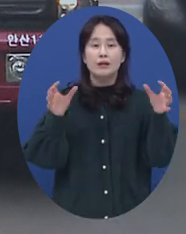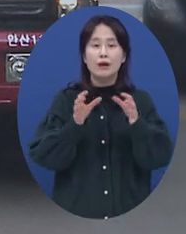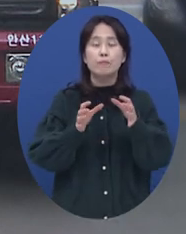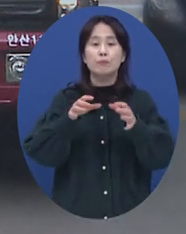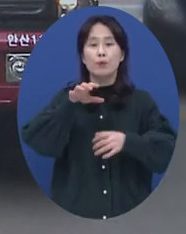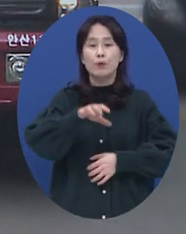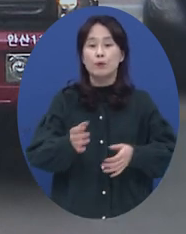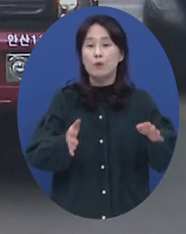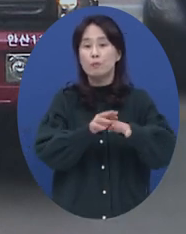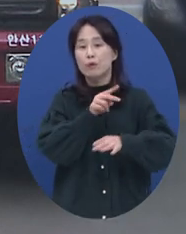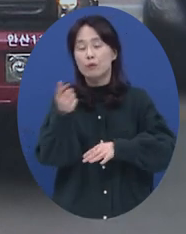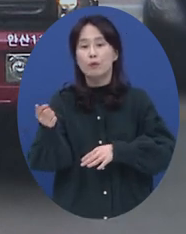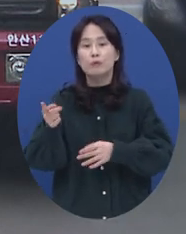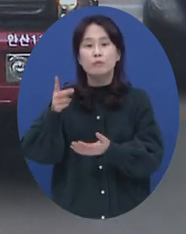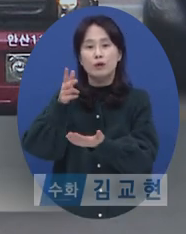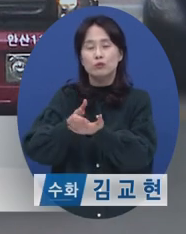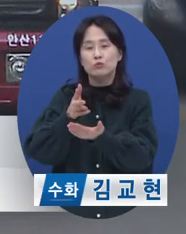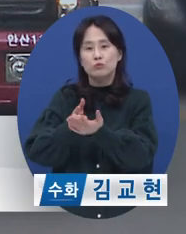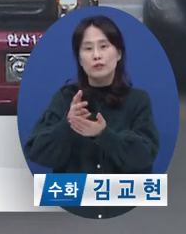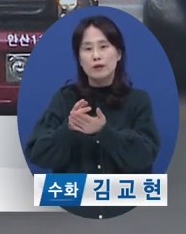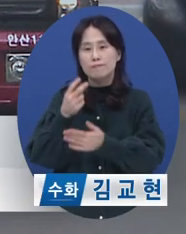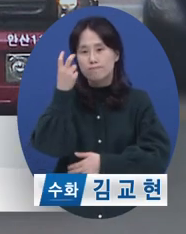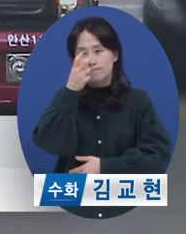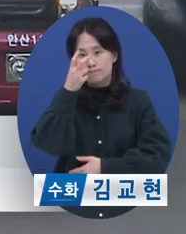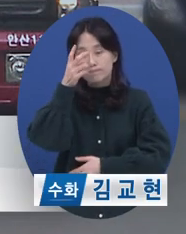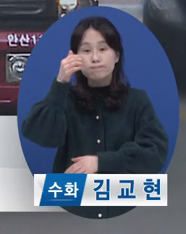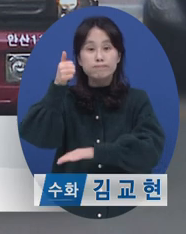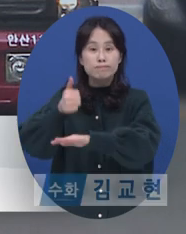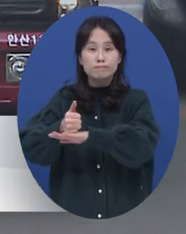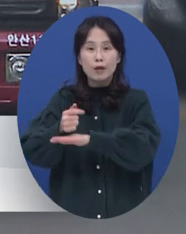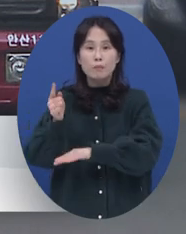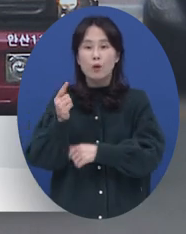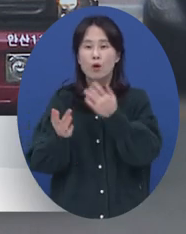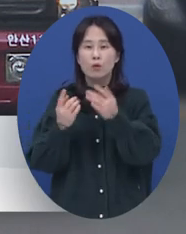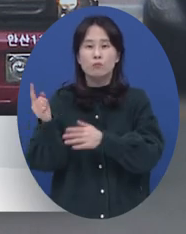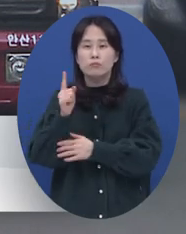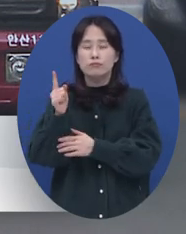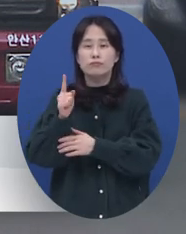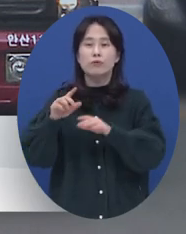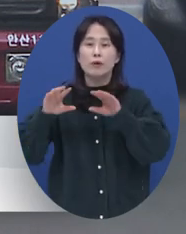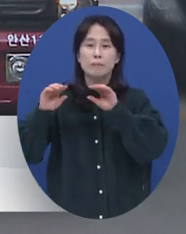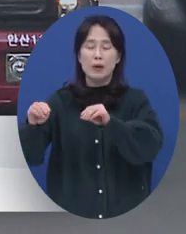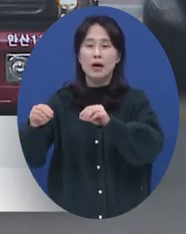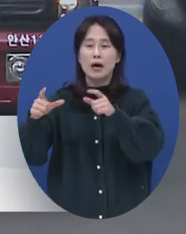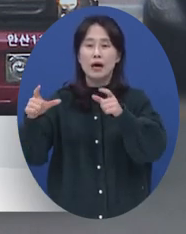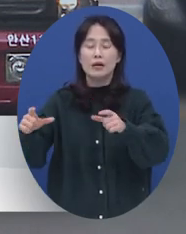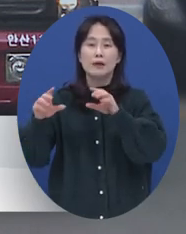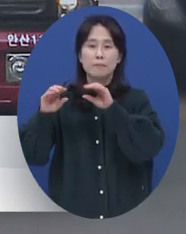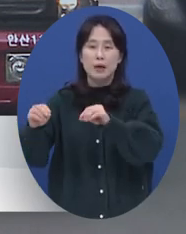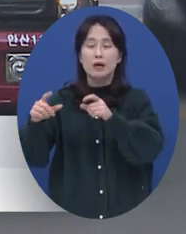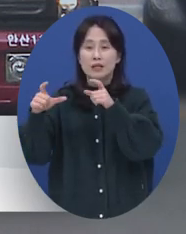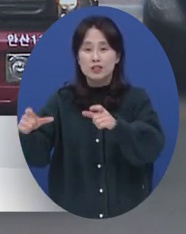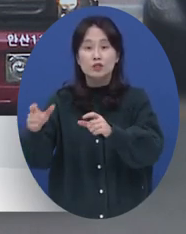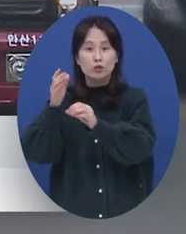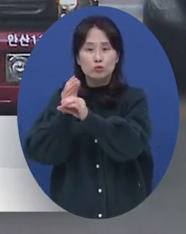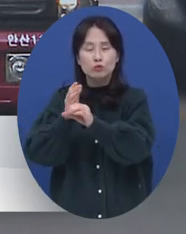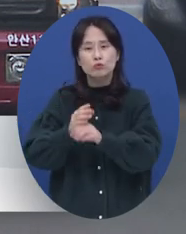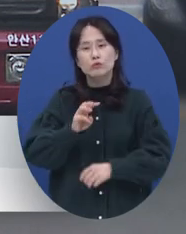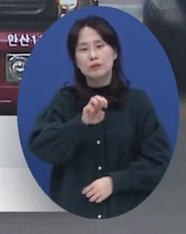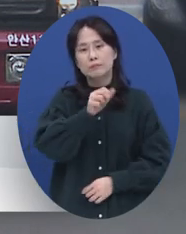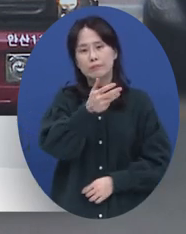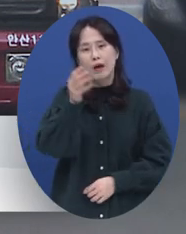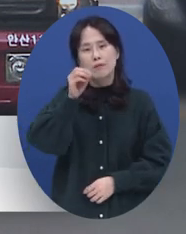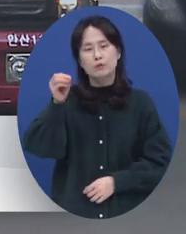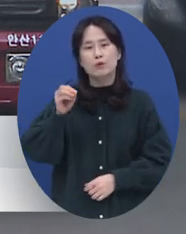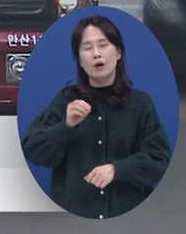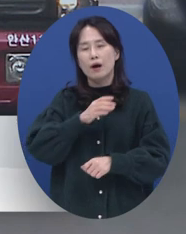경기도가 다중이용 건축물 주변 주차 관리 실태 특정 감사를 실시한 결과 소방에서 주차 금지 구역 지정을 요청한 곳